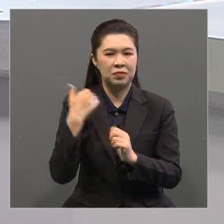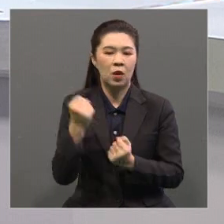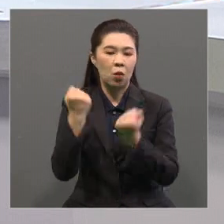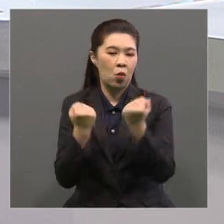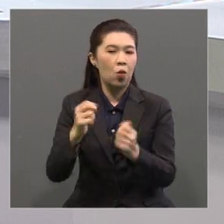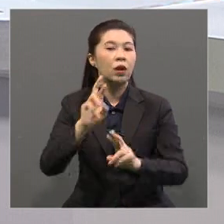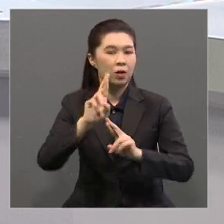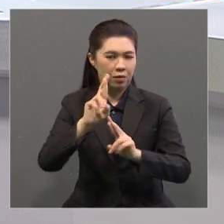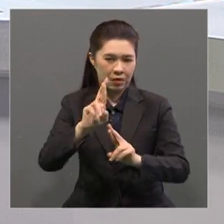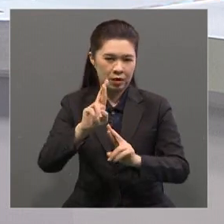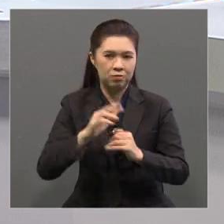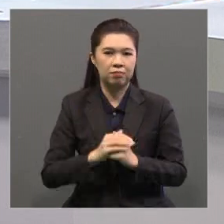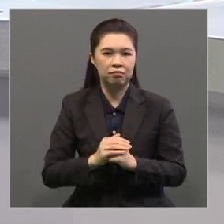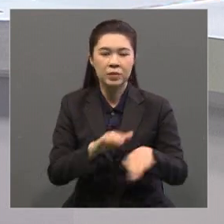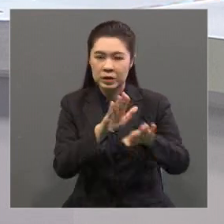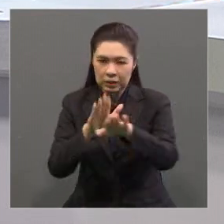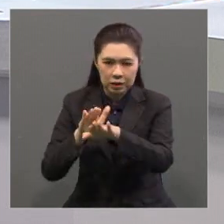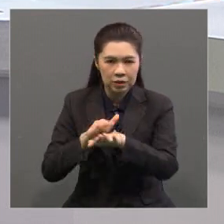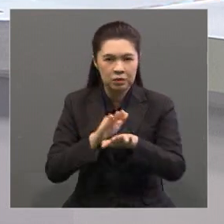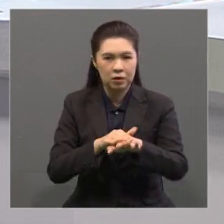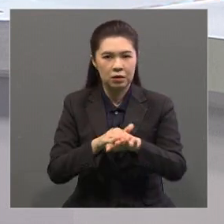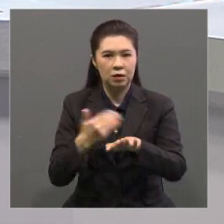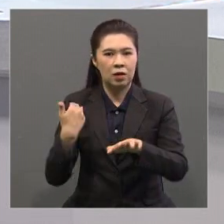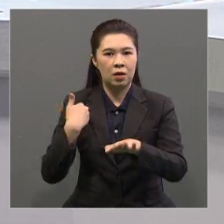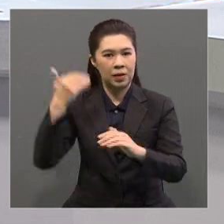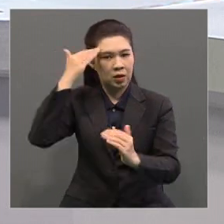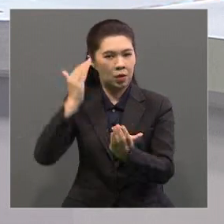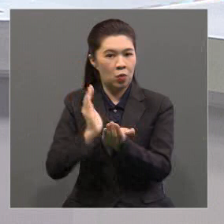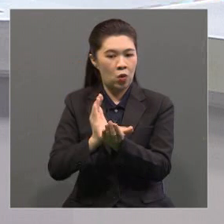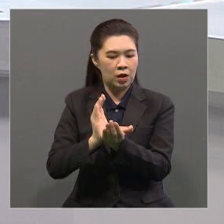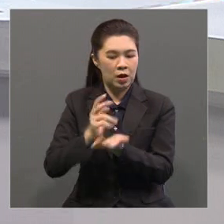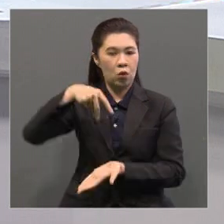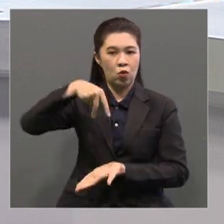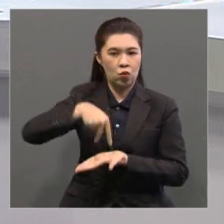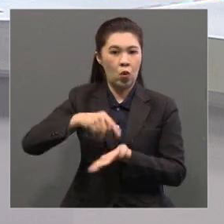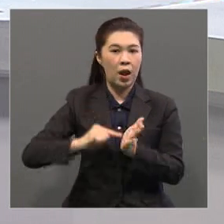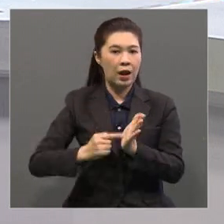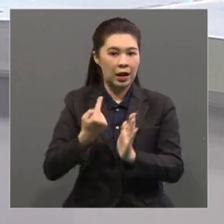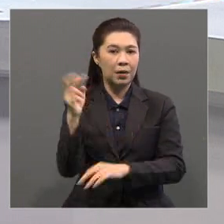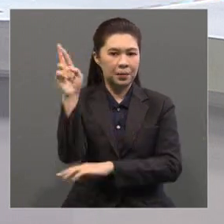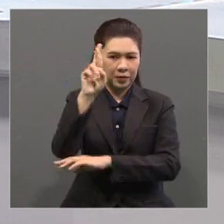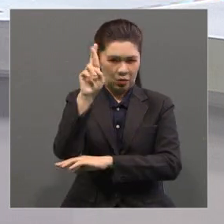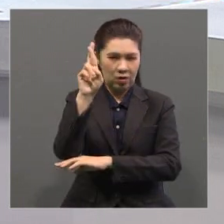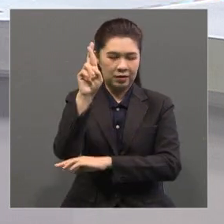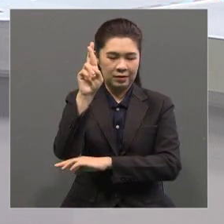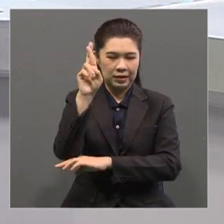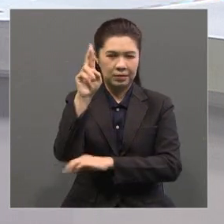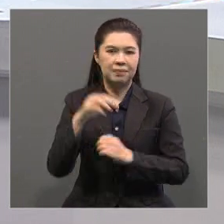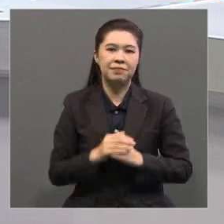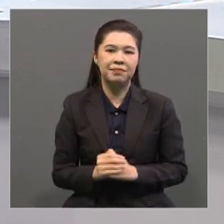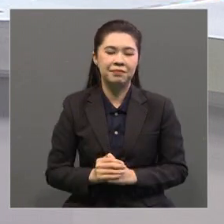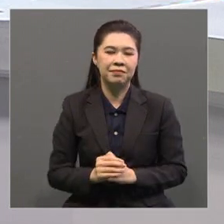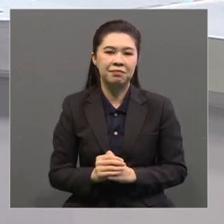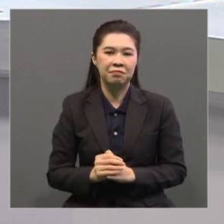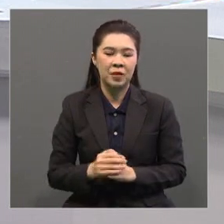รถใช้ถนนด้วยความระมัดระวังของเราย้ำอีกทีด่านทั่วกรุงเทพฯเริ่มตั้งแต่เที่ยงวันนะเริ่มตั้งแต่เที่ยงวัน